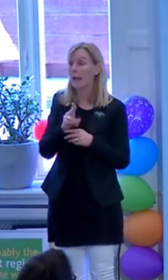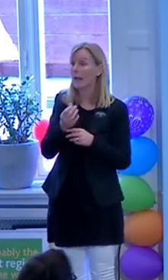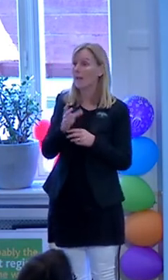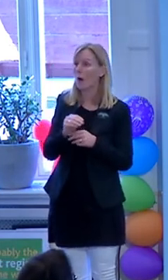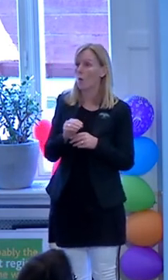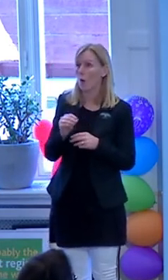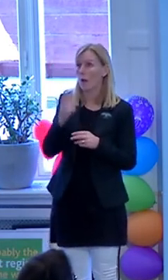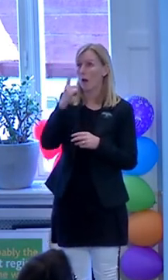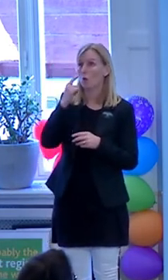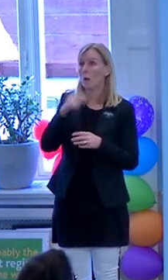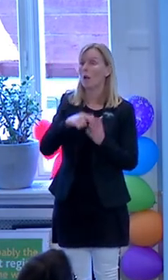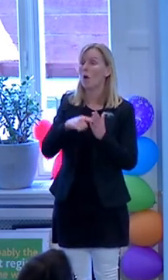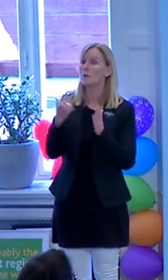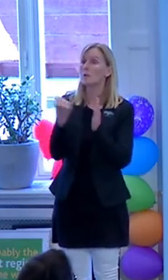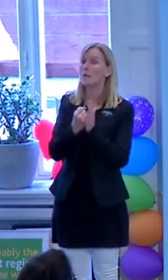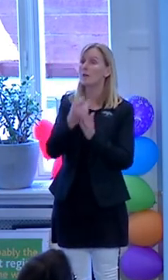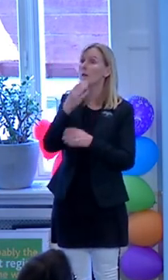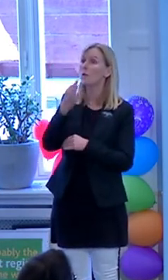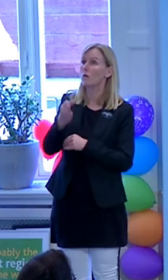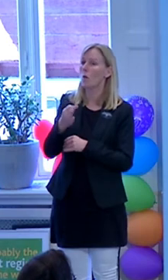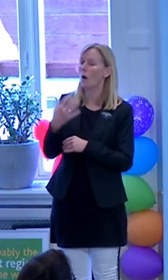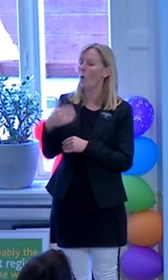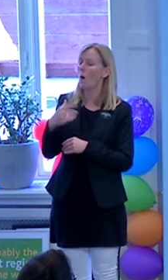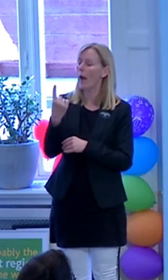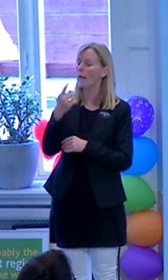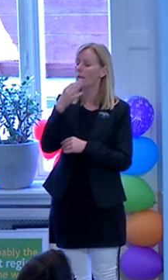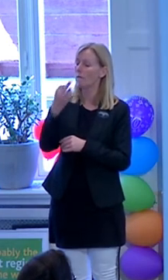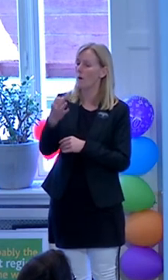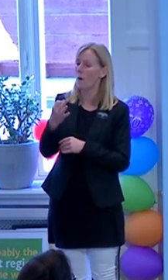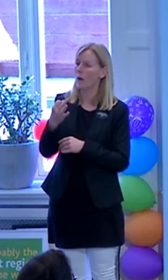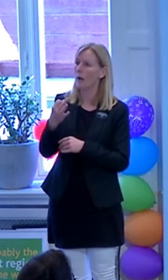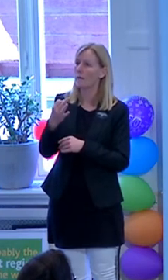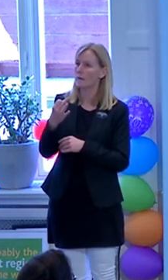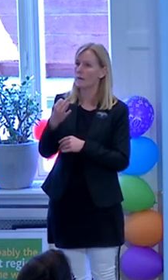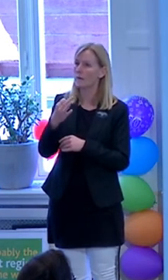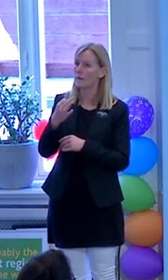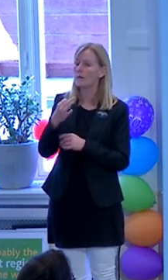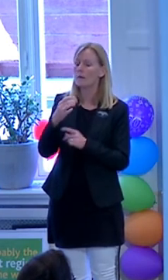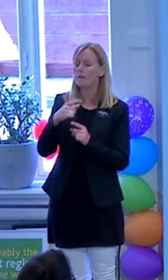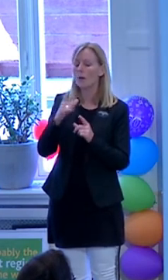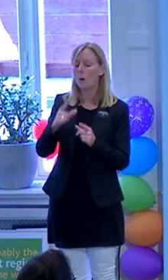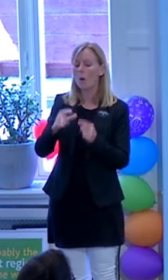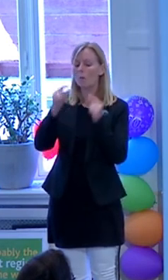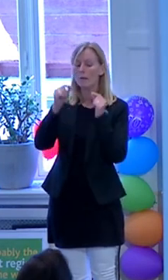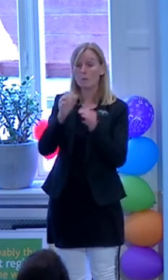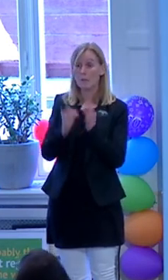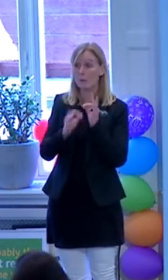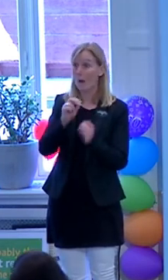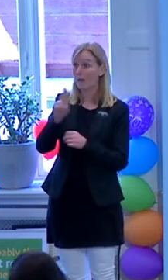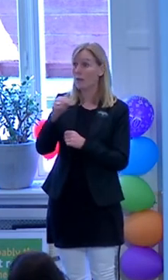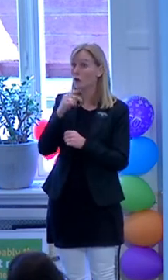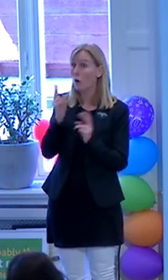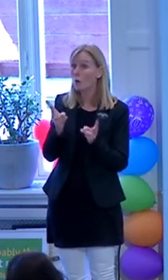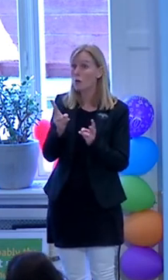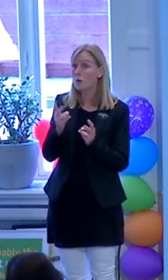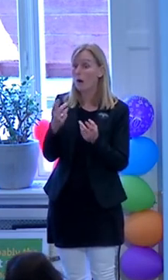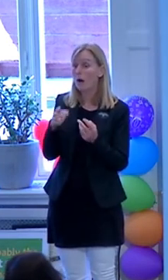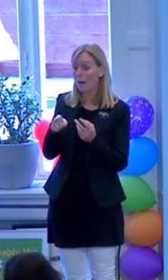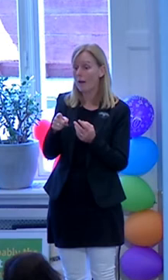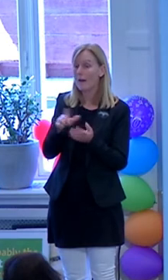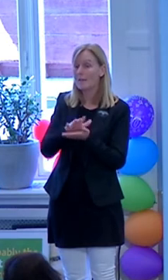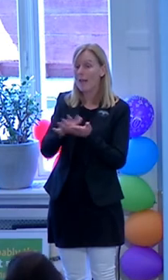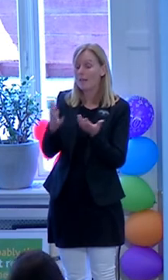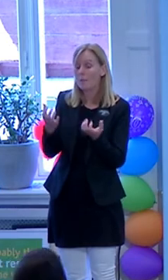tror jag att lagstiftningsfrågan är ju en fråga som vi har märkt, som Anna säger, och i det praktiska